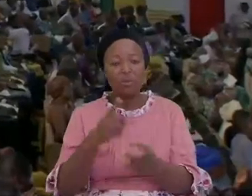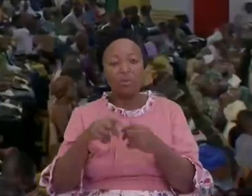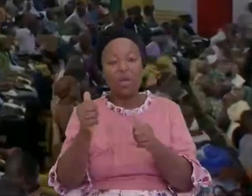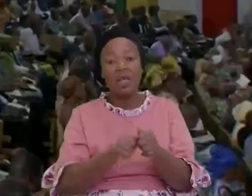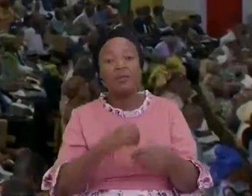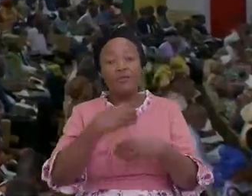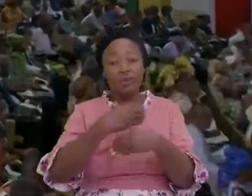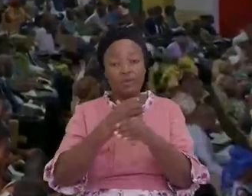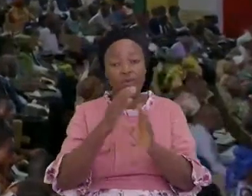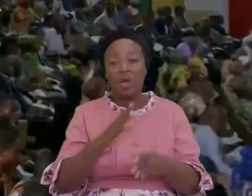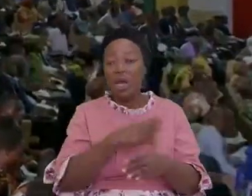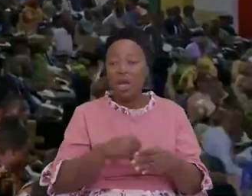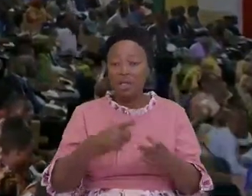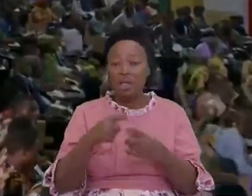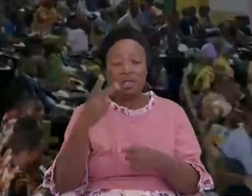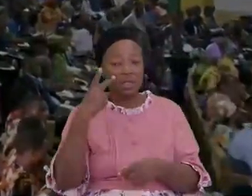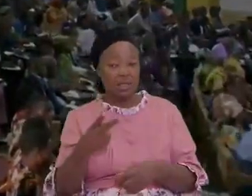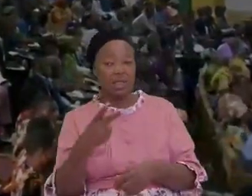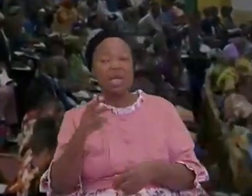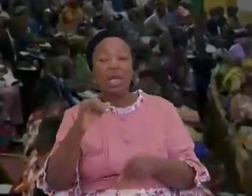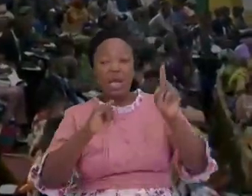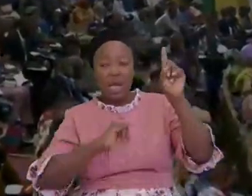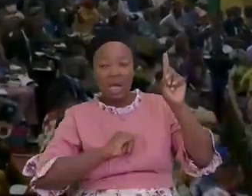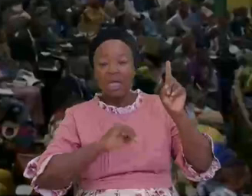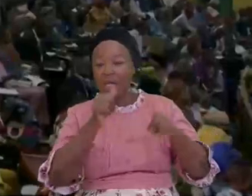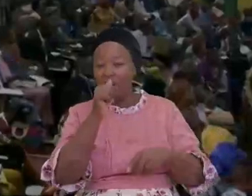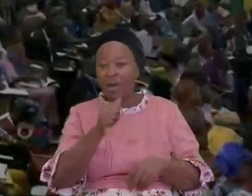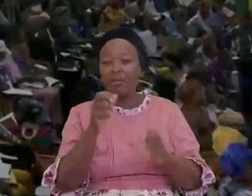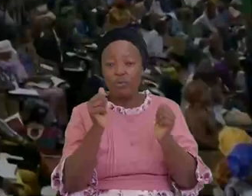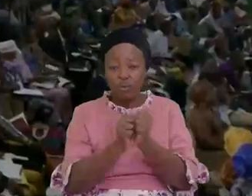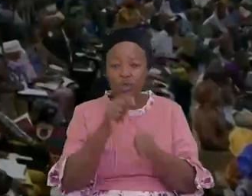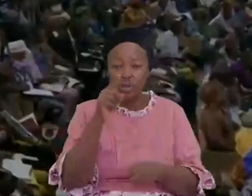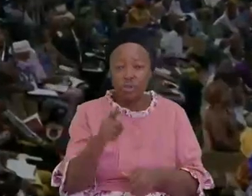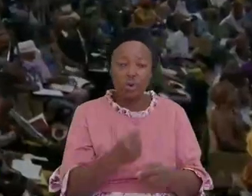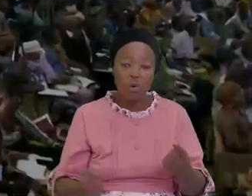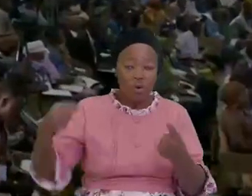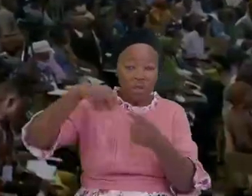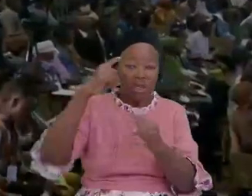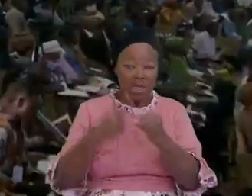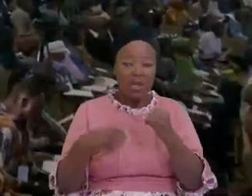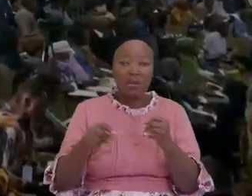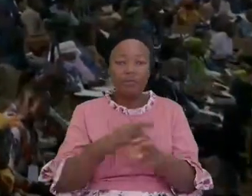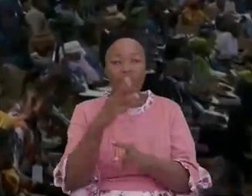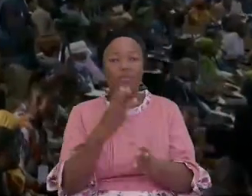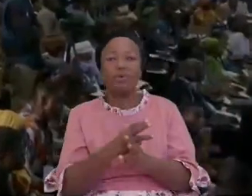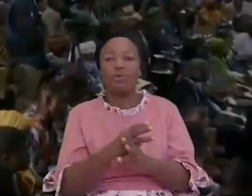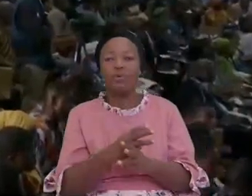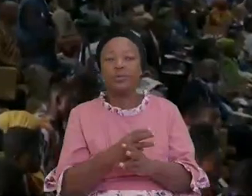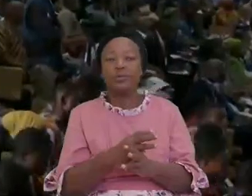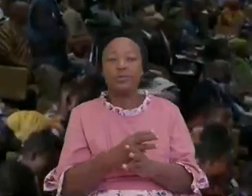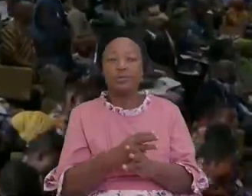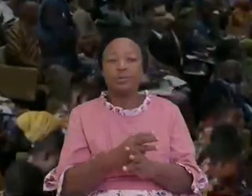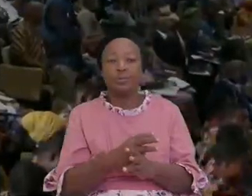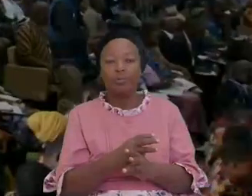création. Et il dit, voici, je suis avec vous tous les jours jusqu'à la fin du